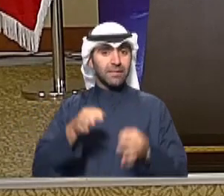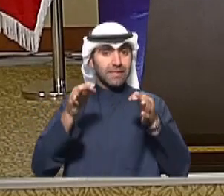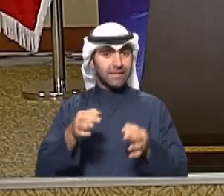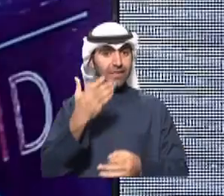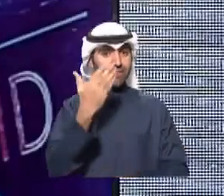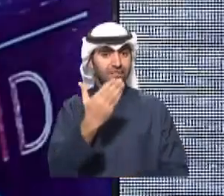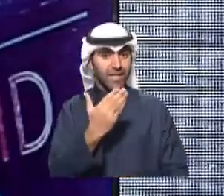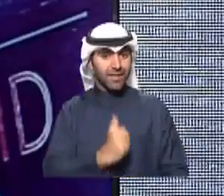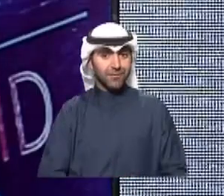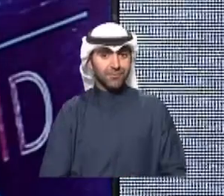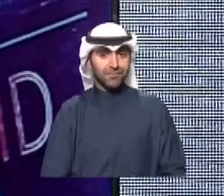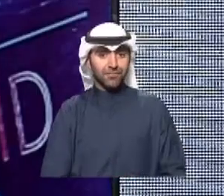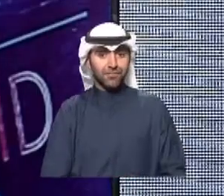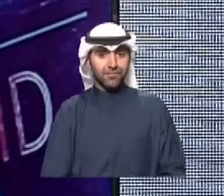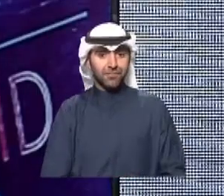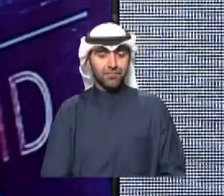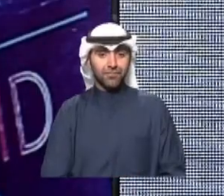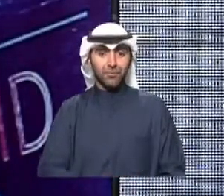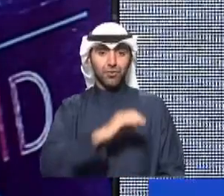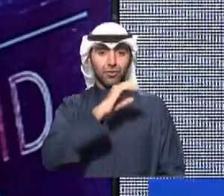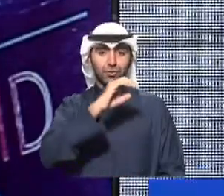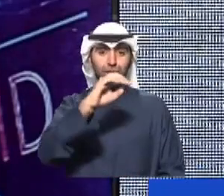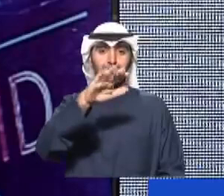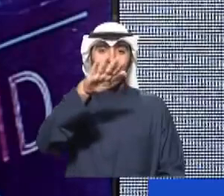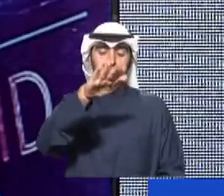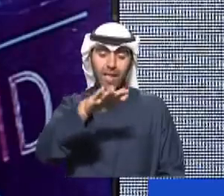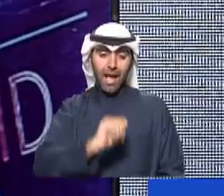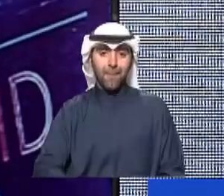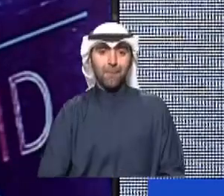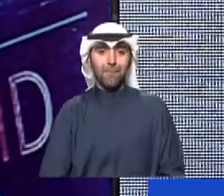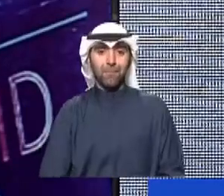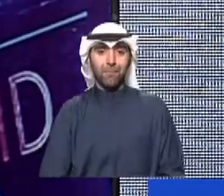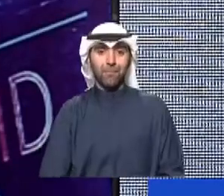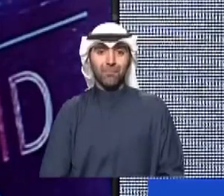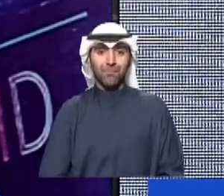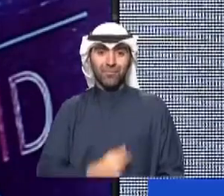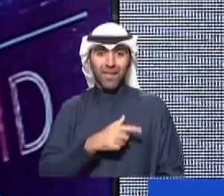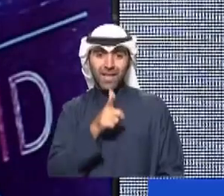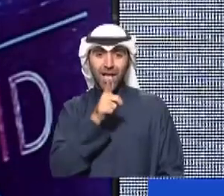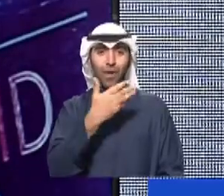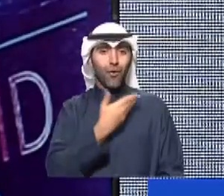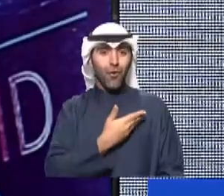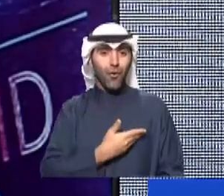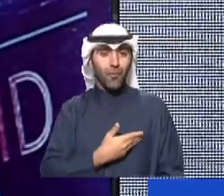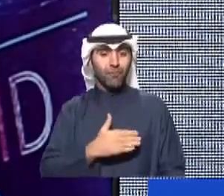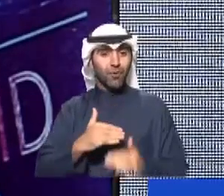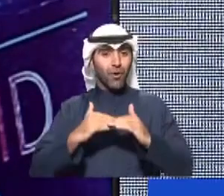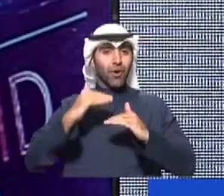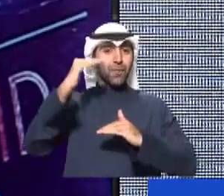ذكرت، الفئة المستهدفة هي جميع موظفي القطاع النفطي، جميع الشركات اللي